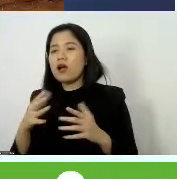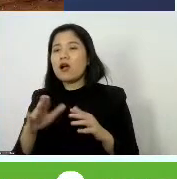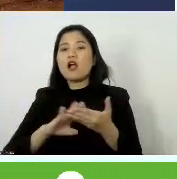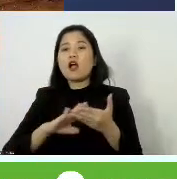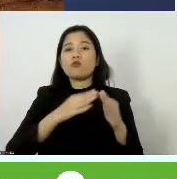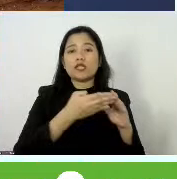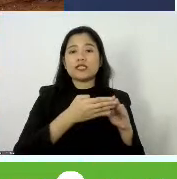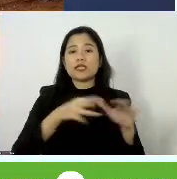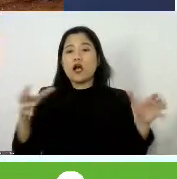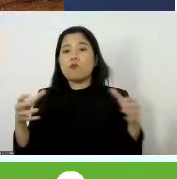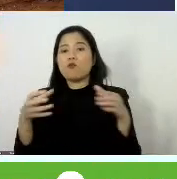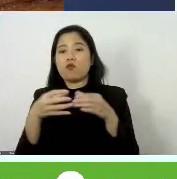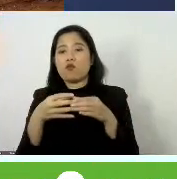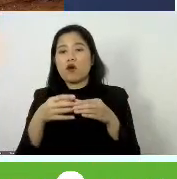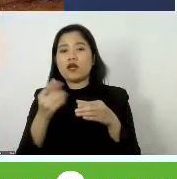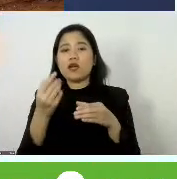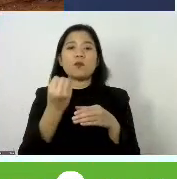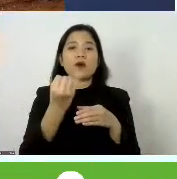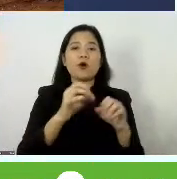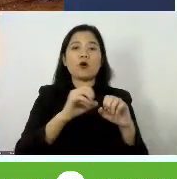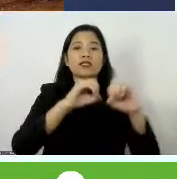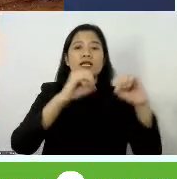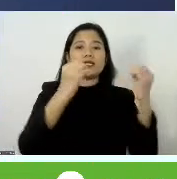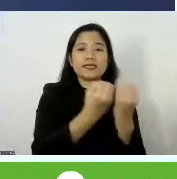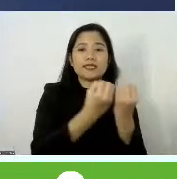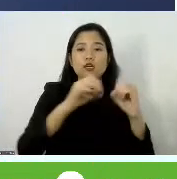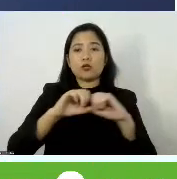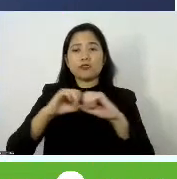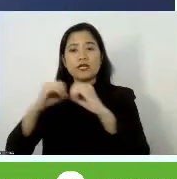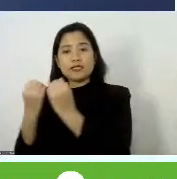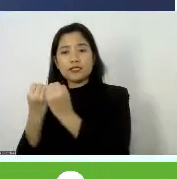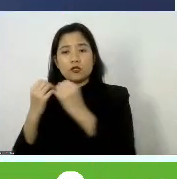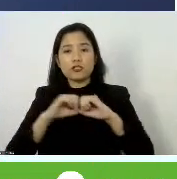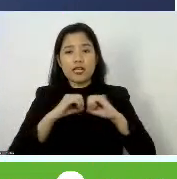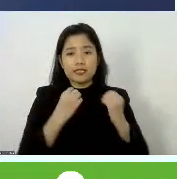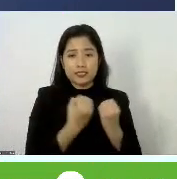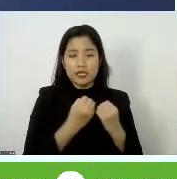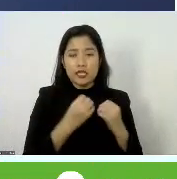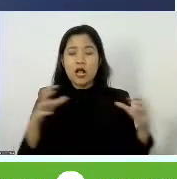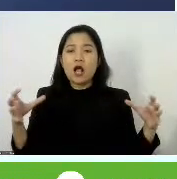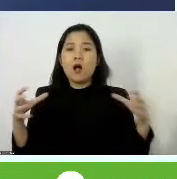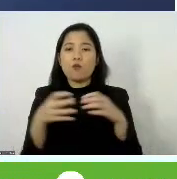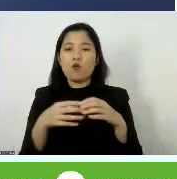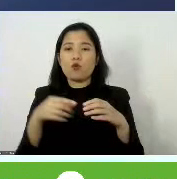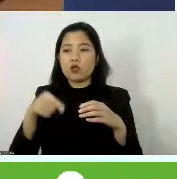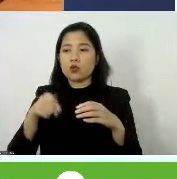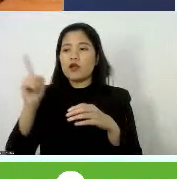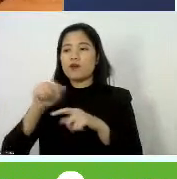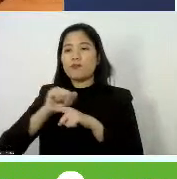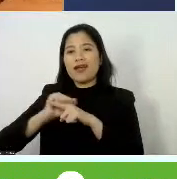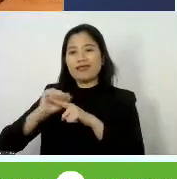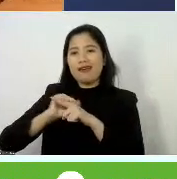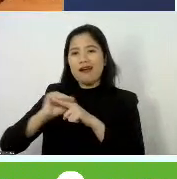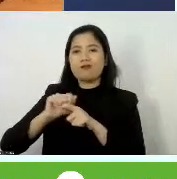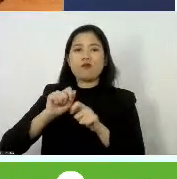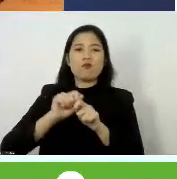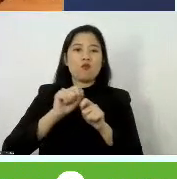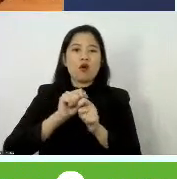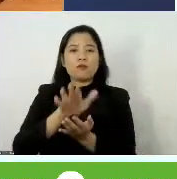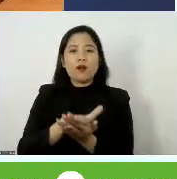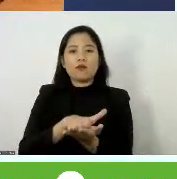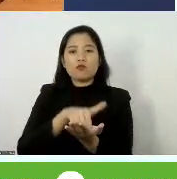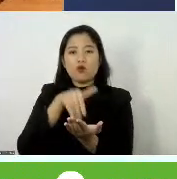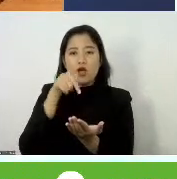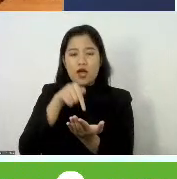beberapa organisasi yang bergerak dalam pelatihan dan pengadaan pembalut kain untuk perempuan dengan